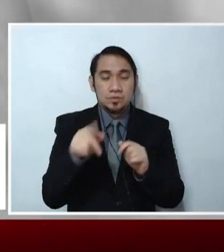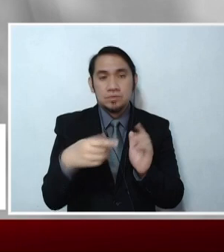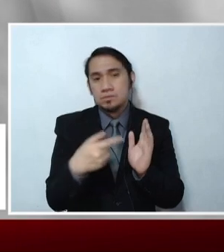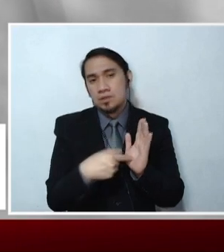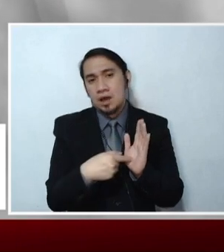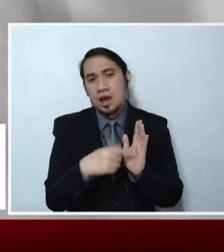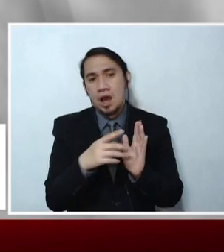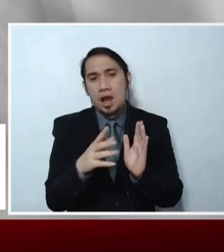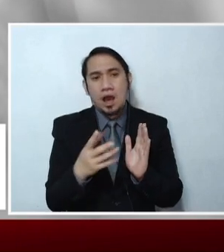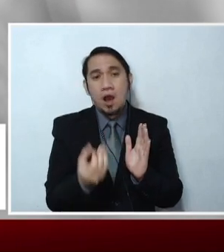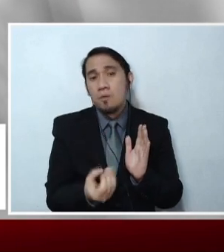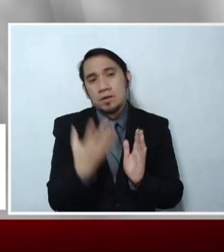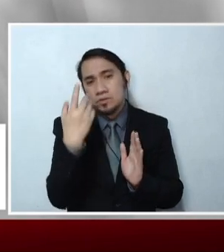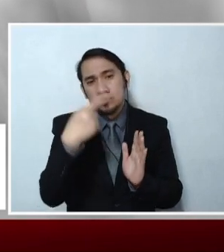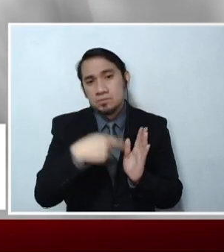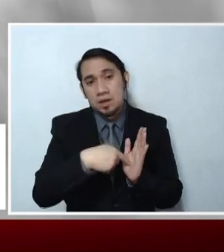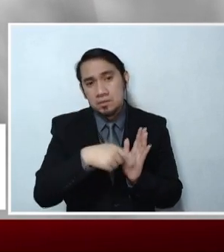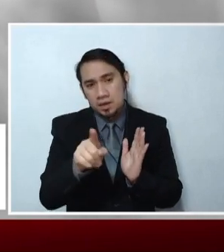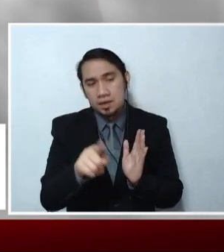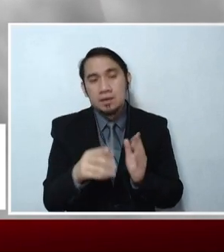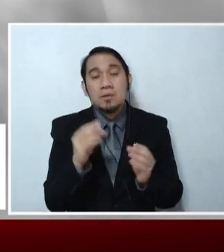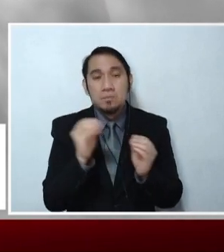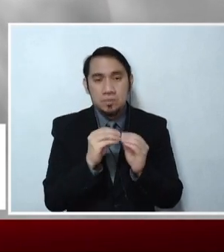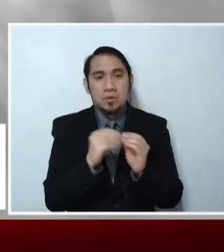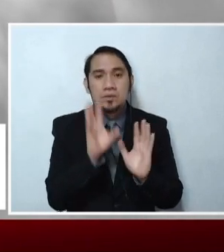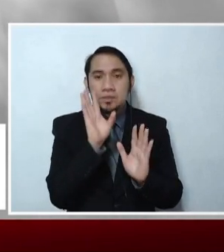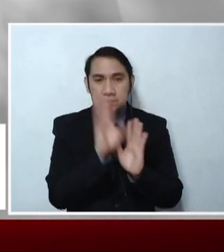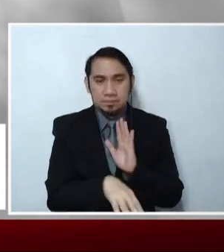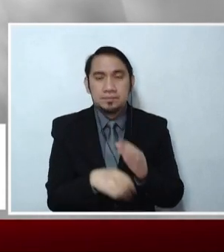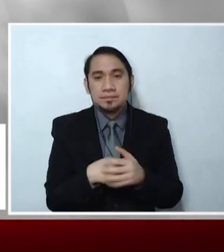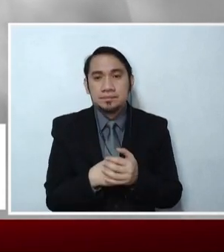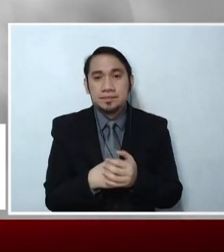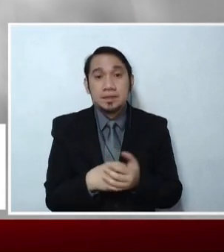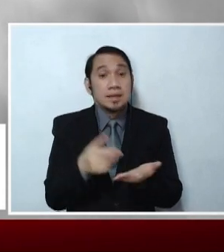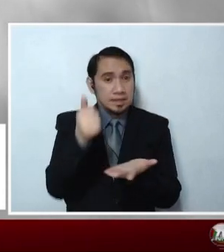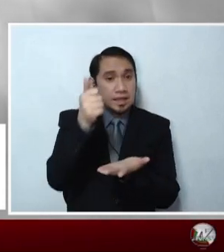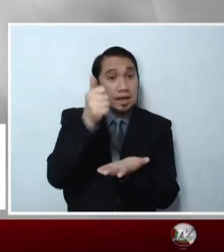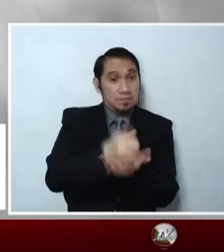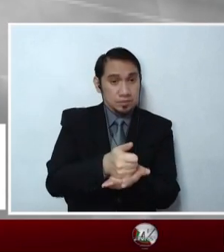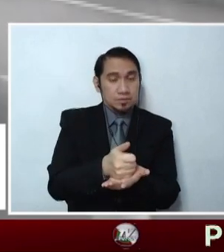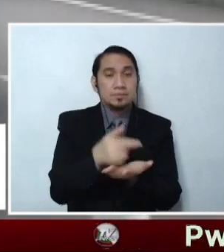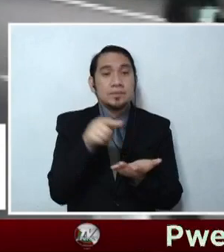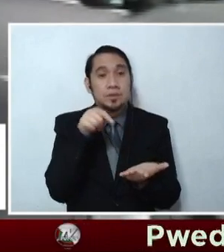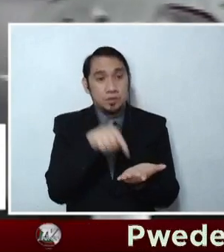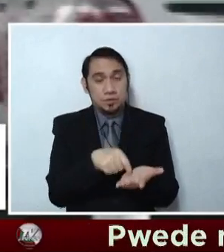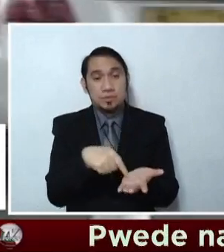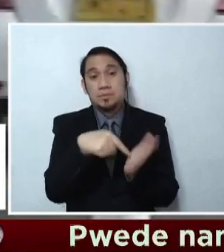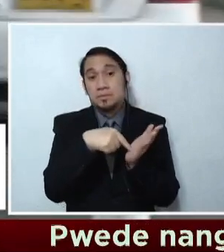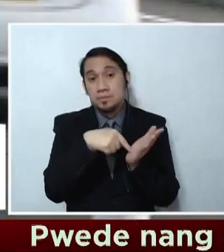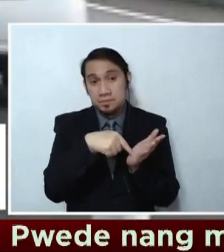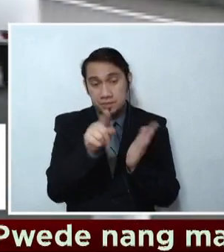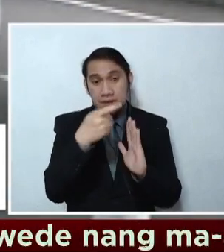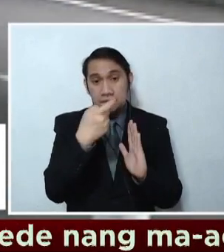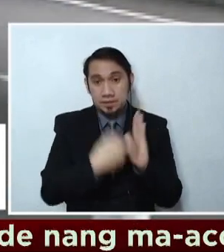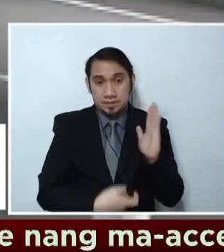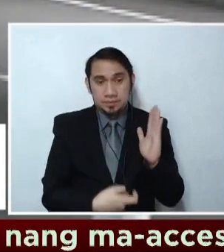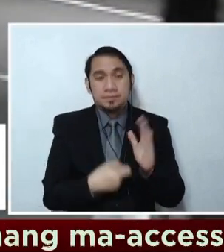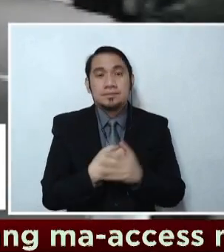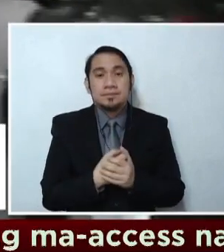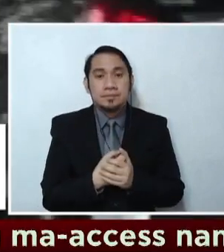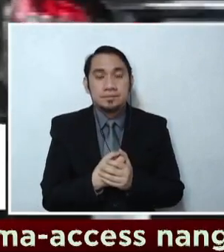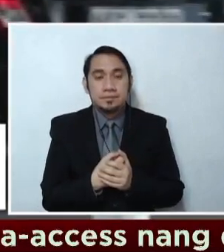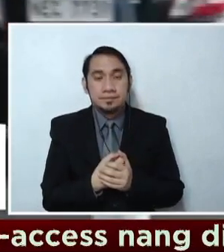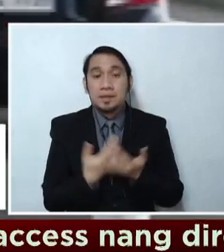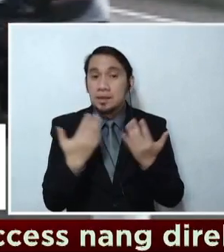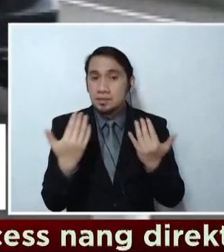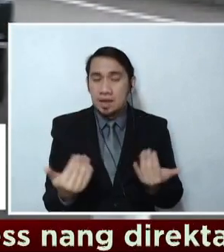ang babayaran kumpara sa naunang inilabas na toll. Aprobado na rin ang revised toll matrix ng Toll Regulatory Board.